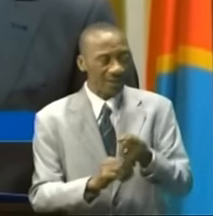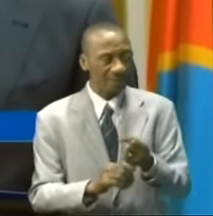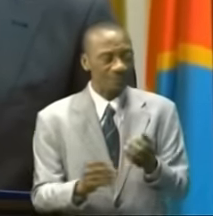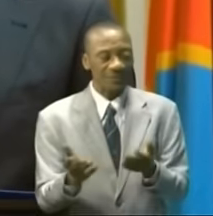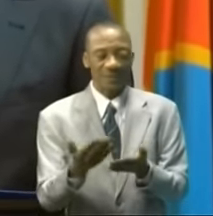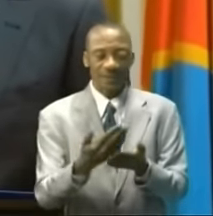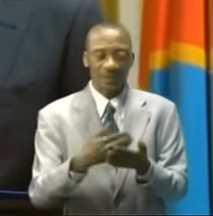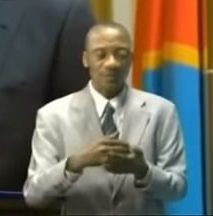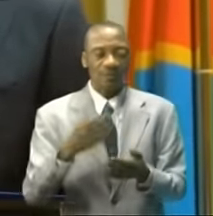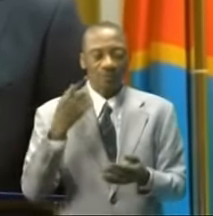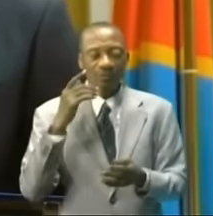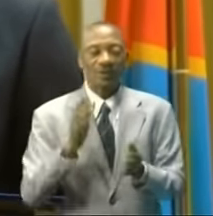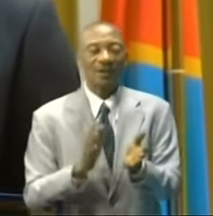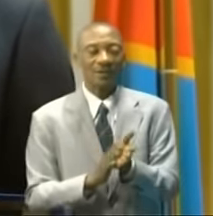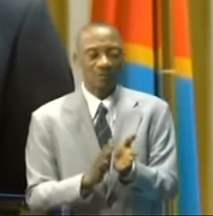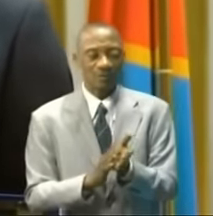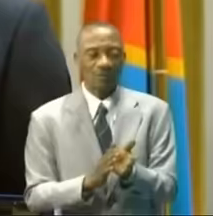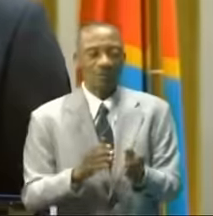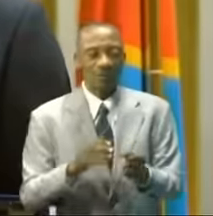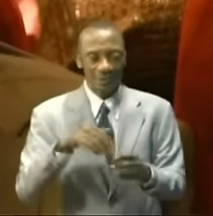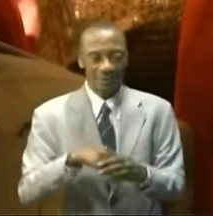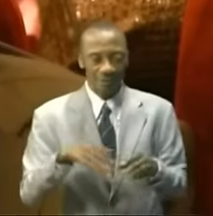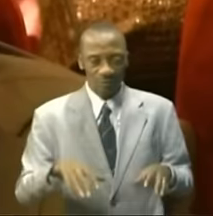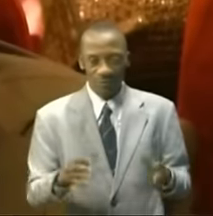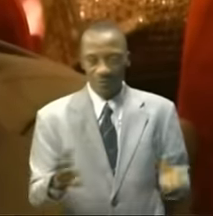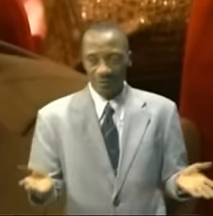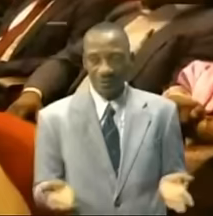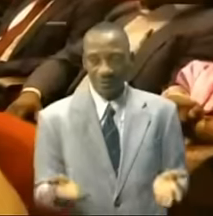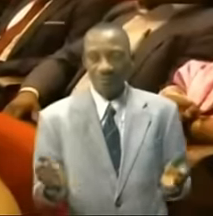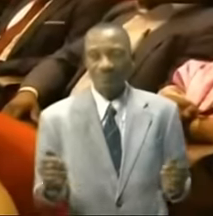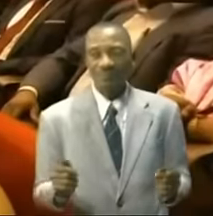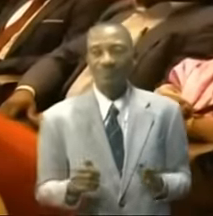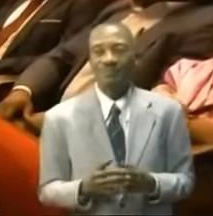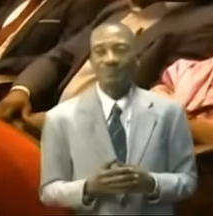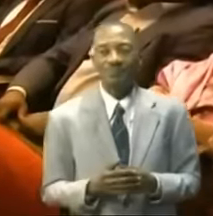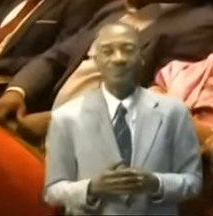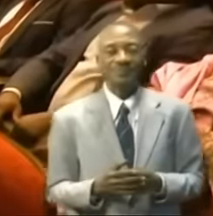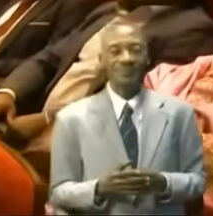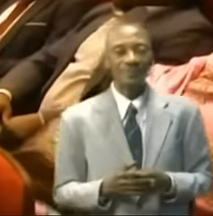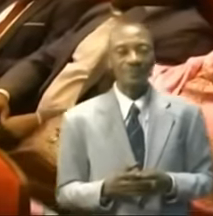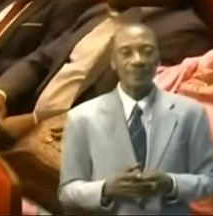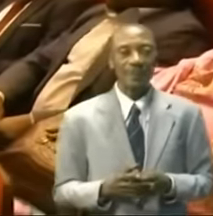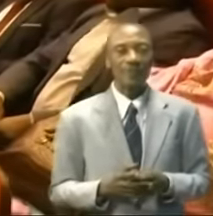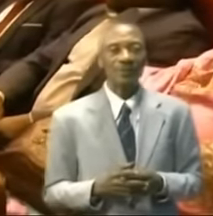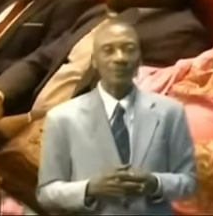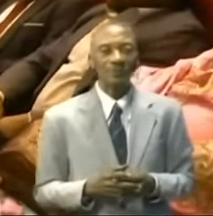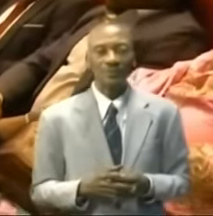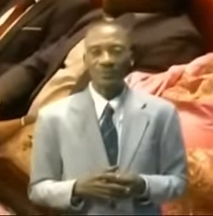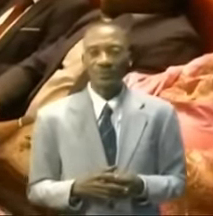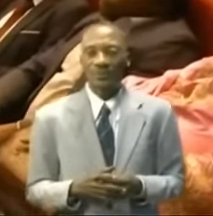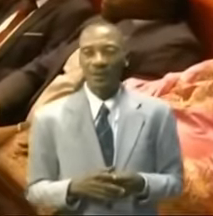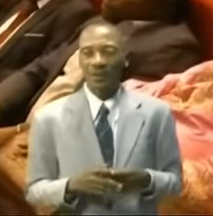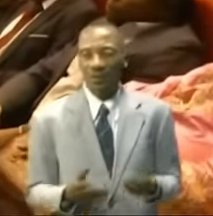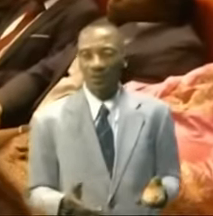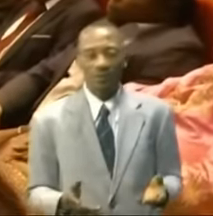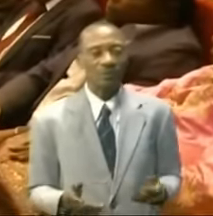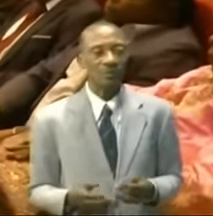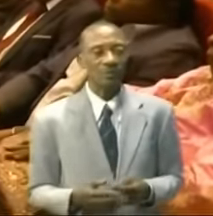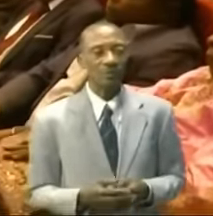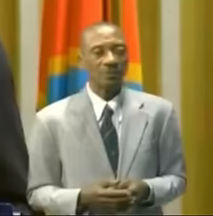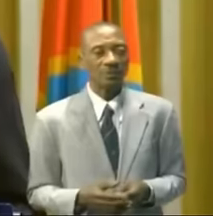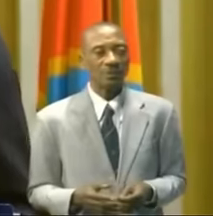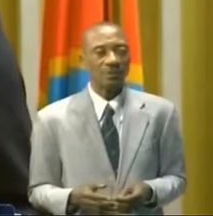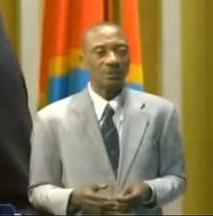échéances bien déterminées. Raison pour laquelle nous sommes réunis